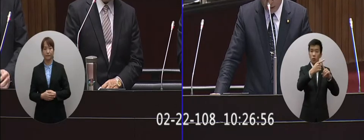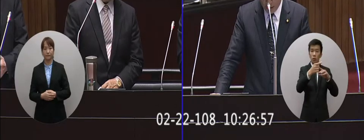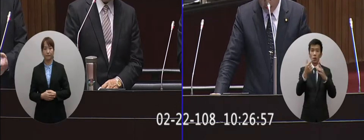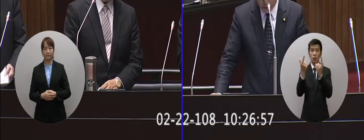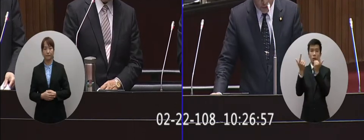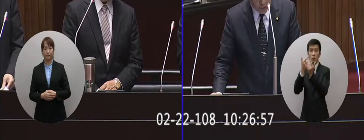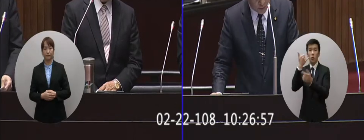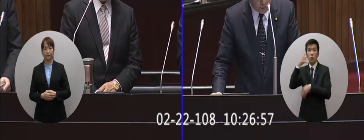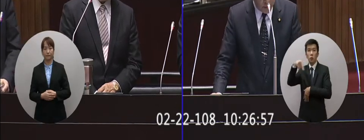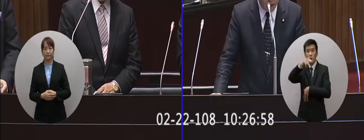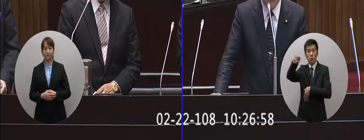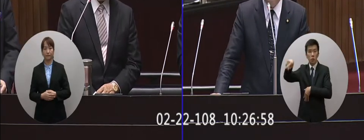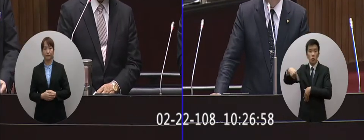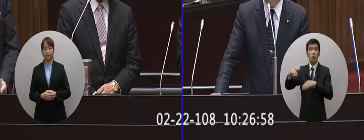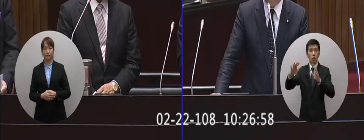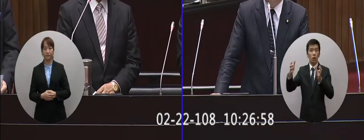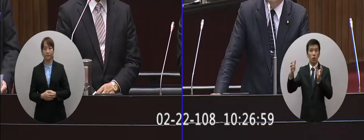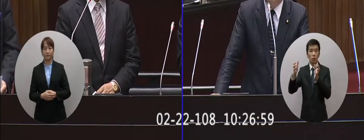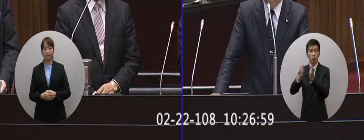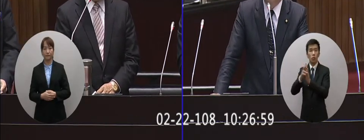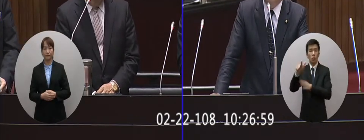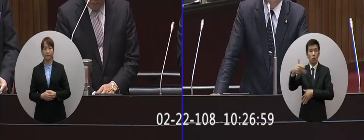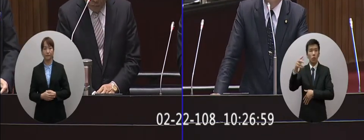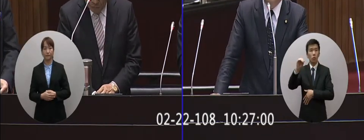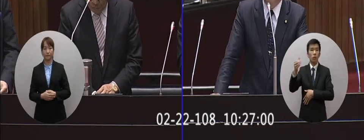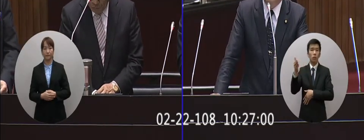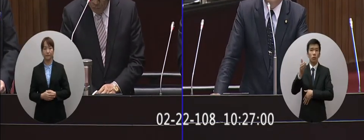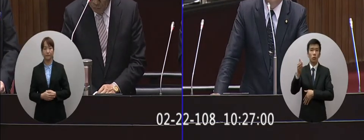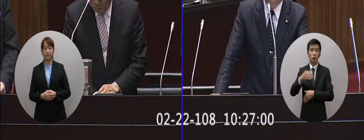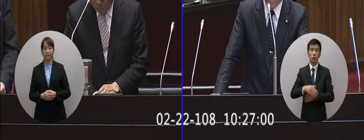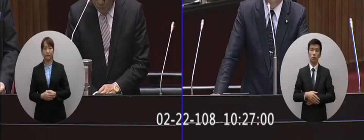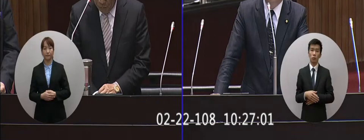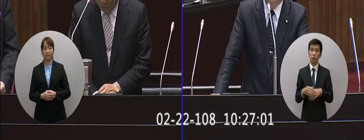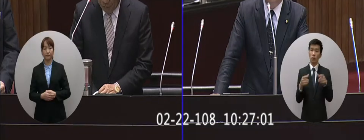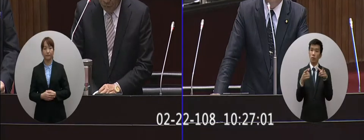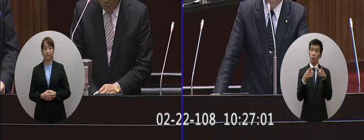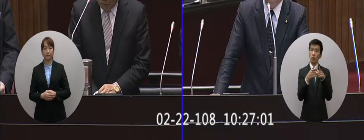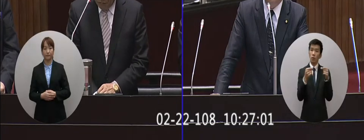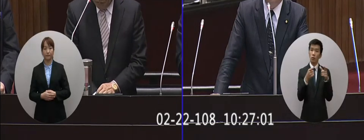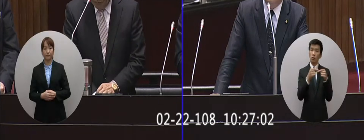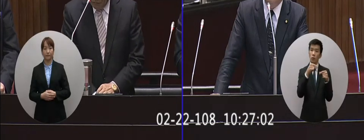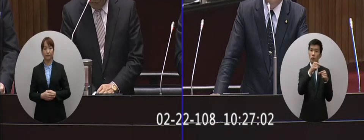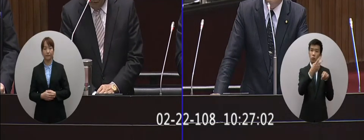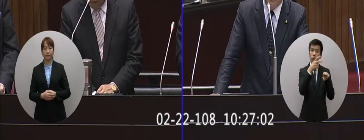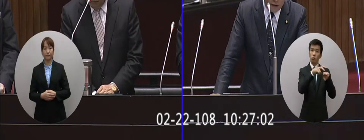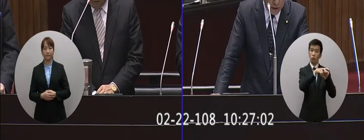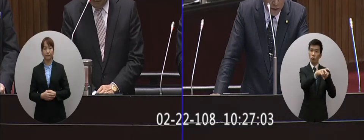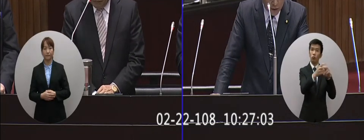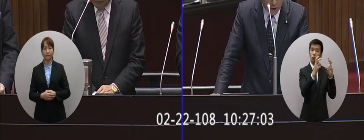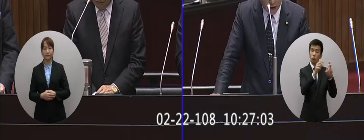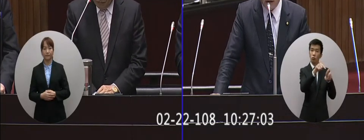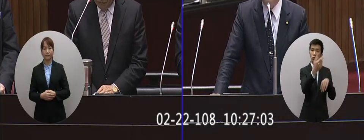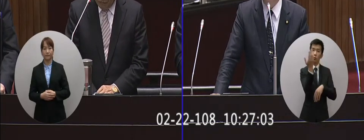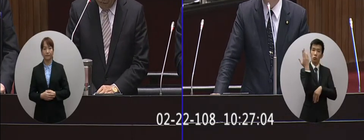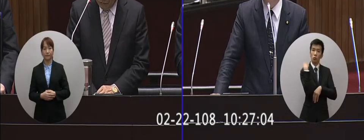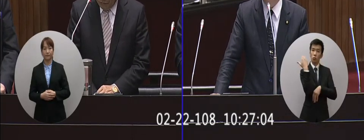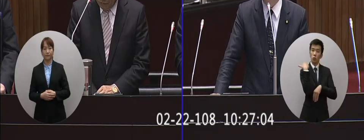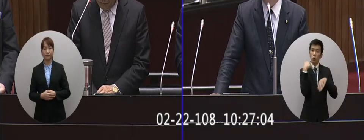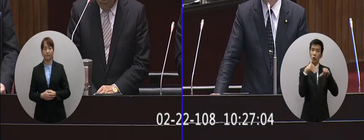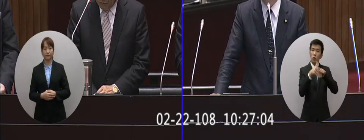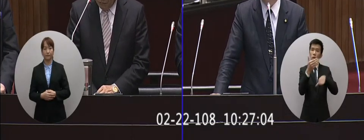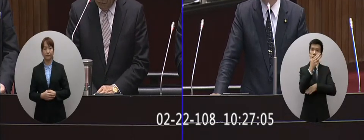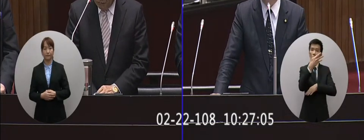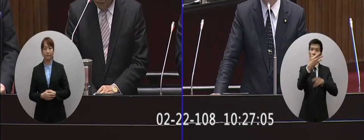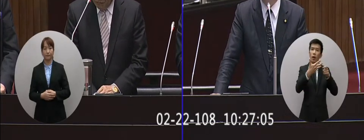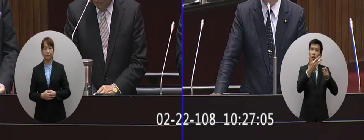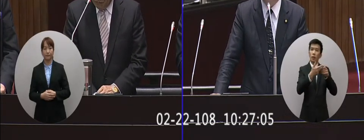概700万左右。那日本的铁道从1825年，就是文政八年的时候就开始，迄今已